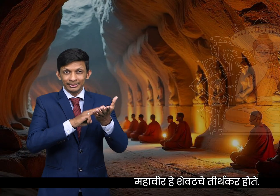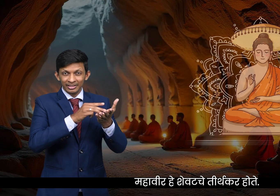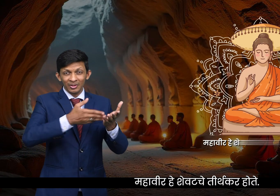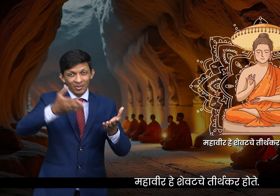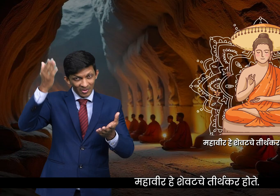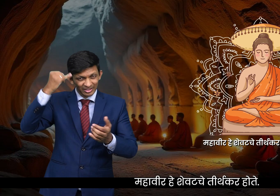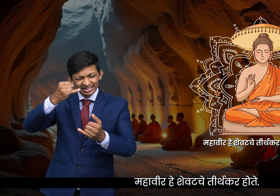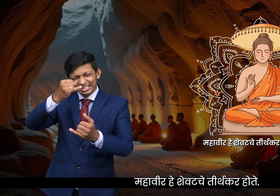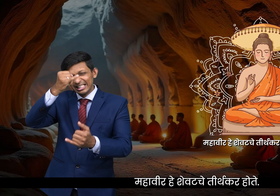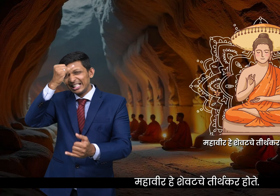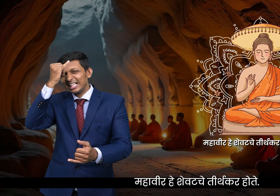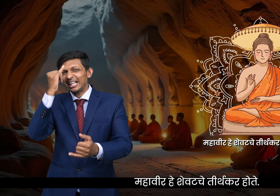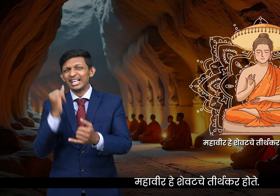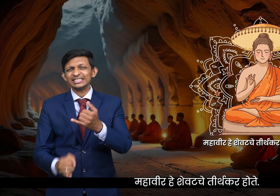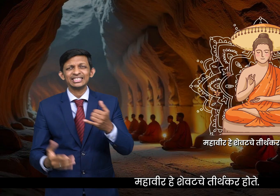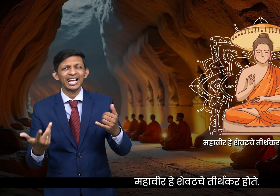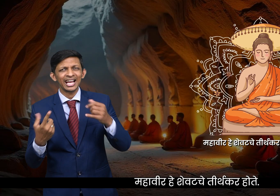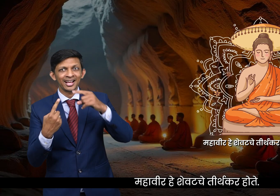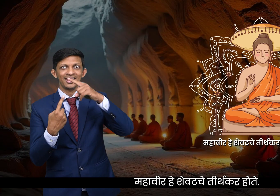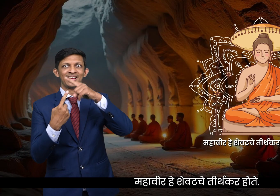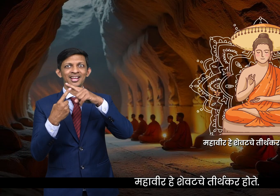महावीर हे शेवटचे तीर्थकर होते.